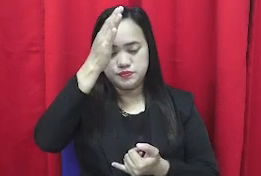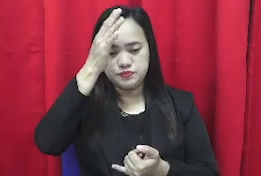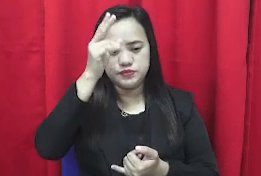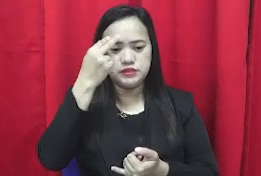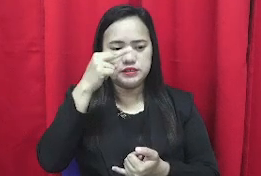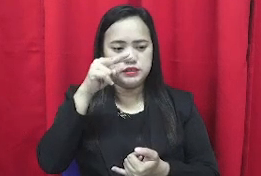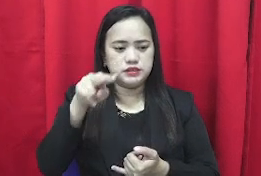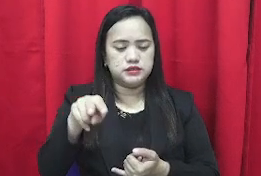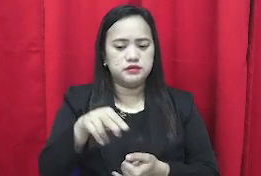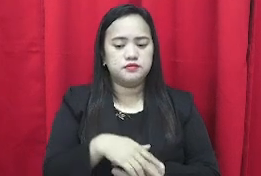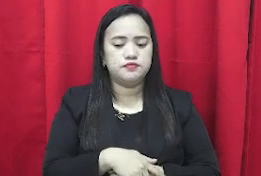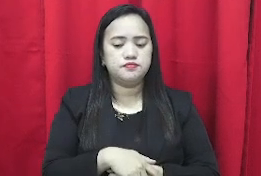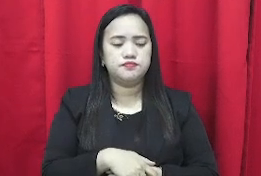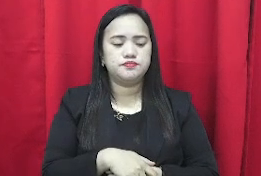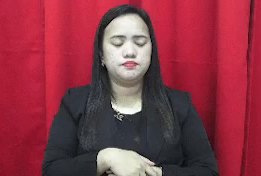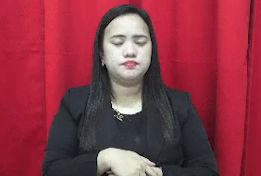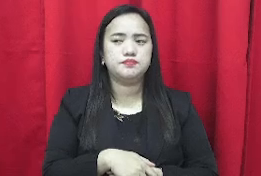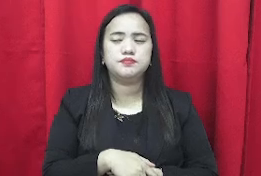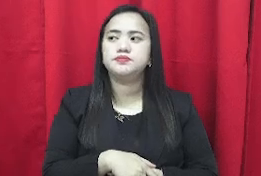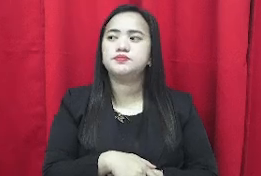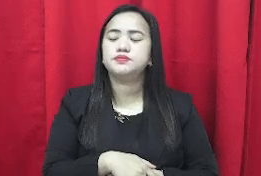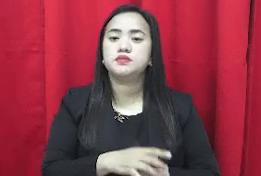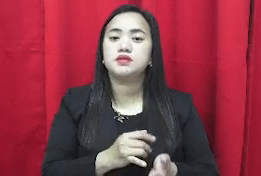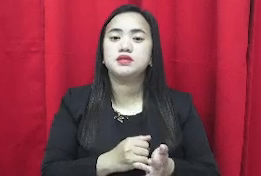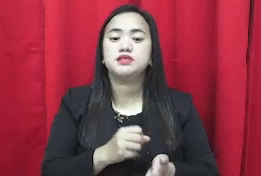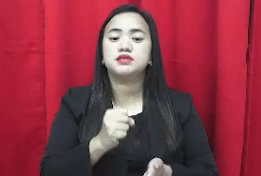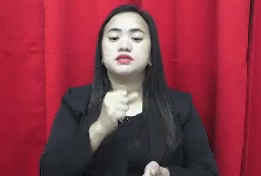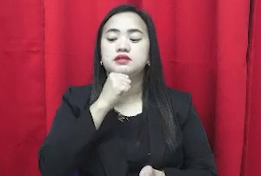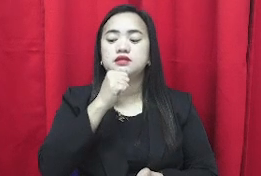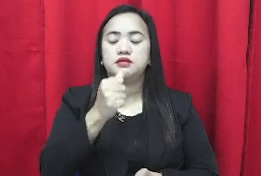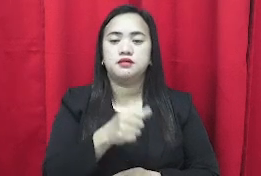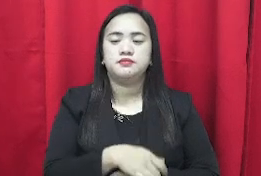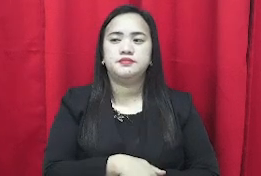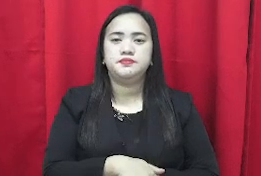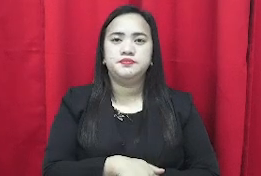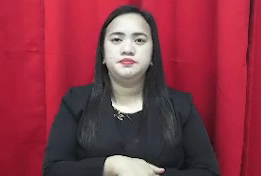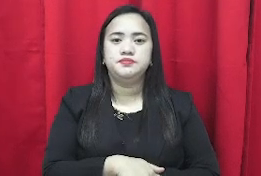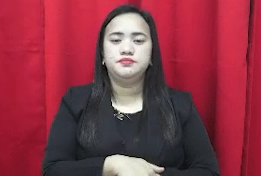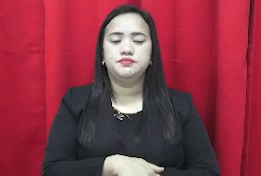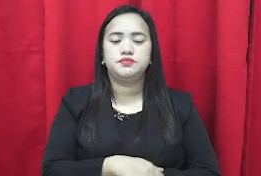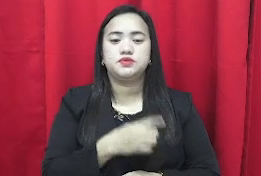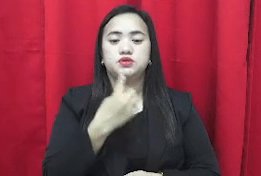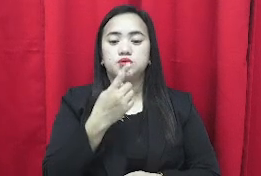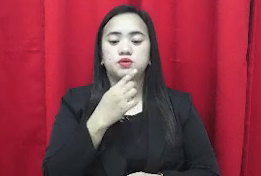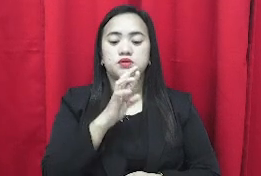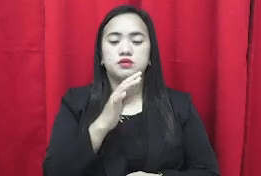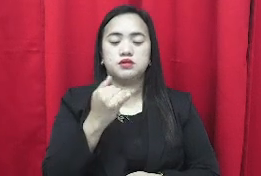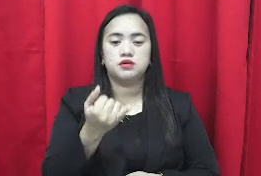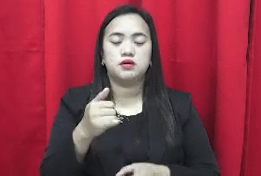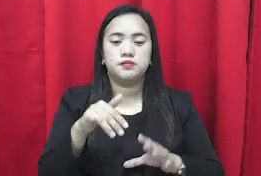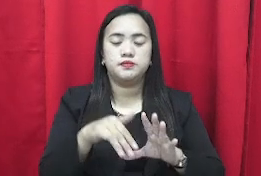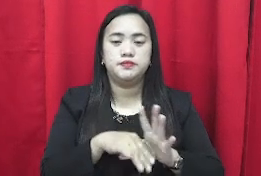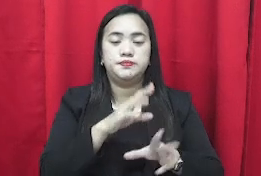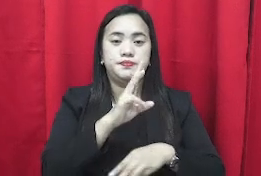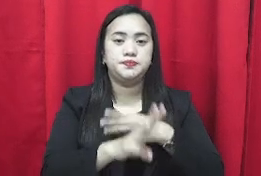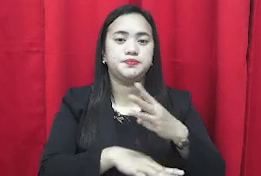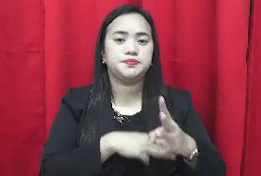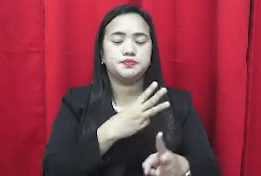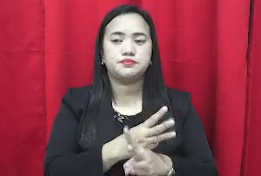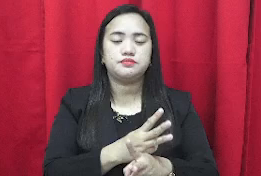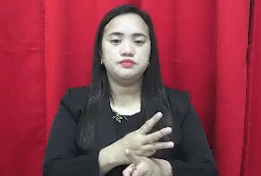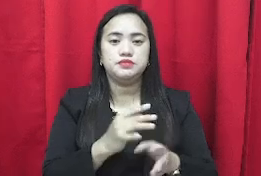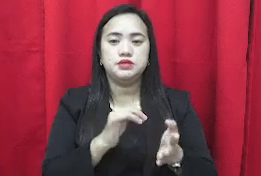po ng ganyan ay hindi po yung ano hindi po yung hindi po yong nasa mundo Hindi yung makikita ng anak natin na nasa